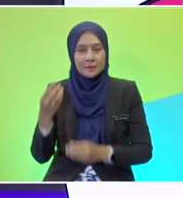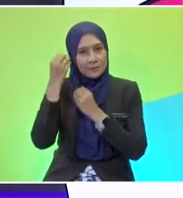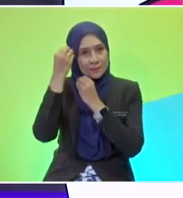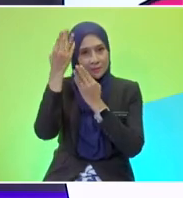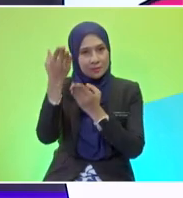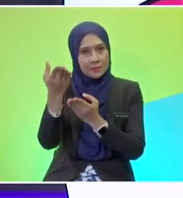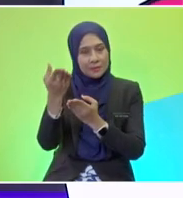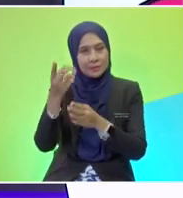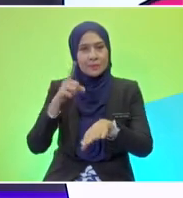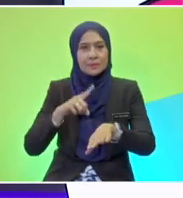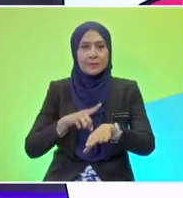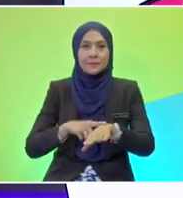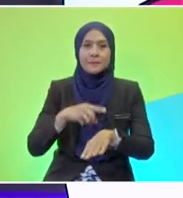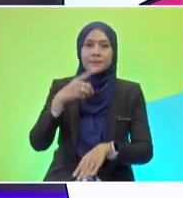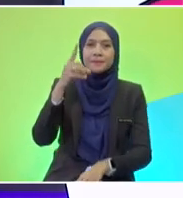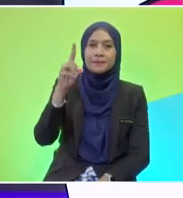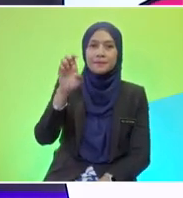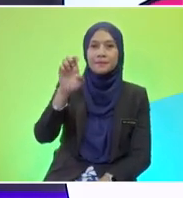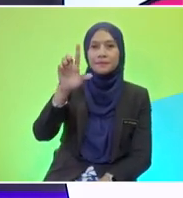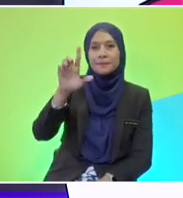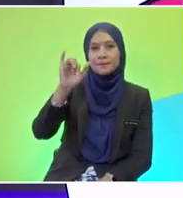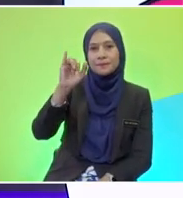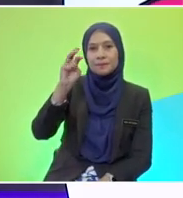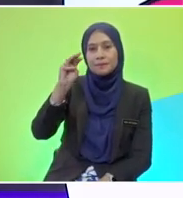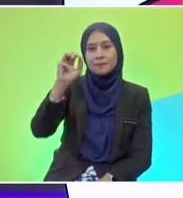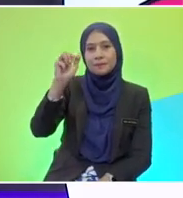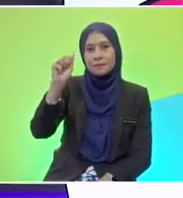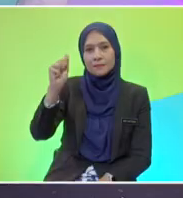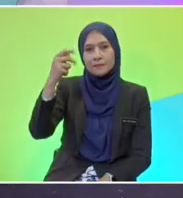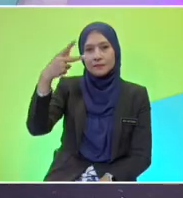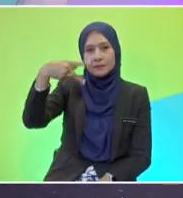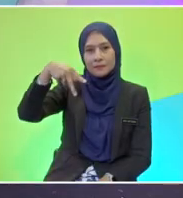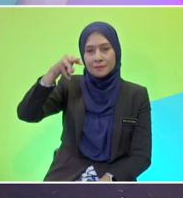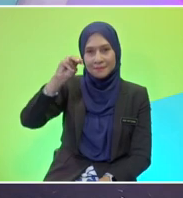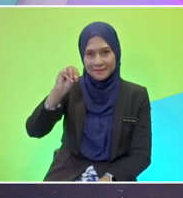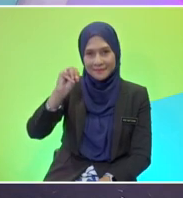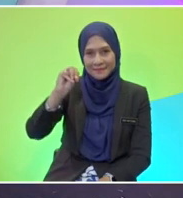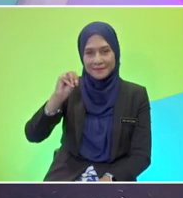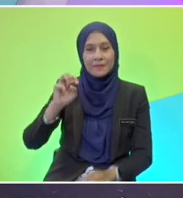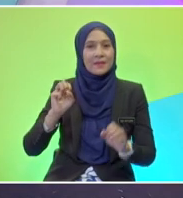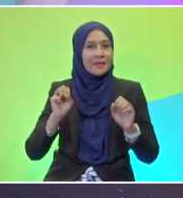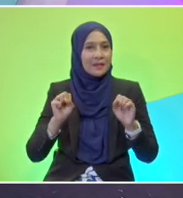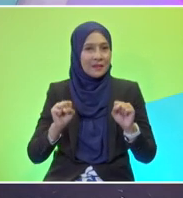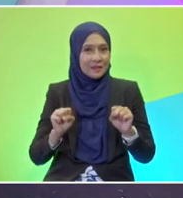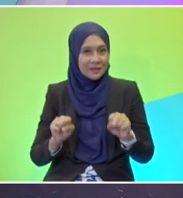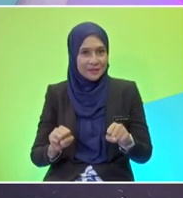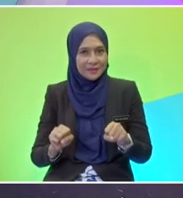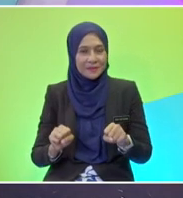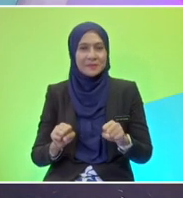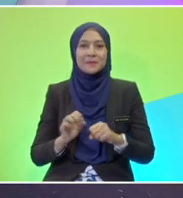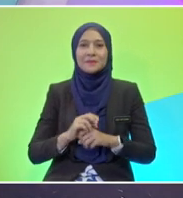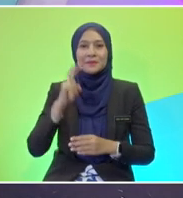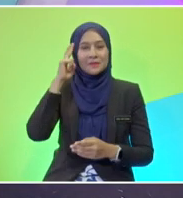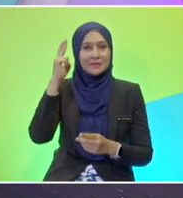pelantar Delima KPM kita. KPM. Baiklah, boleh rujuk yang tertera di skrin sekarang ini.